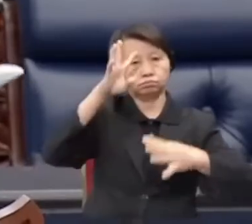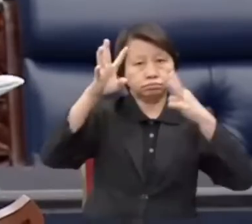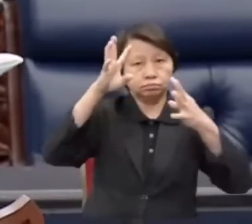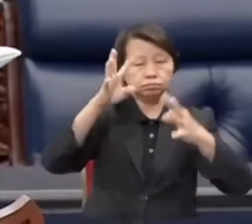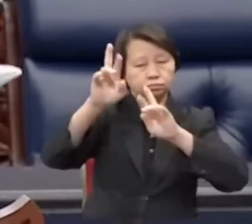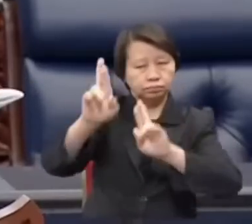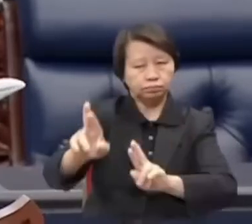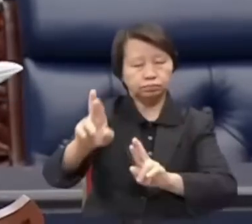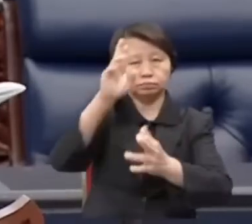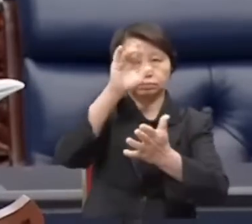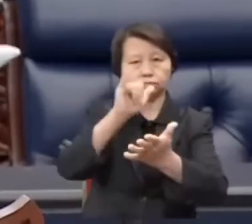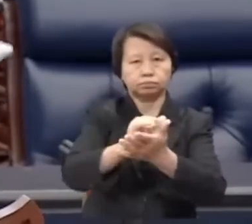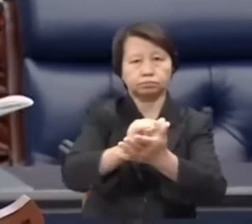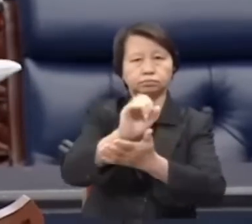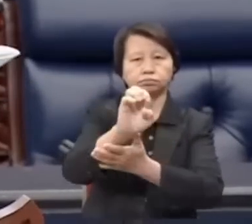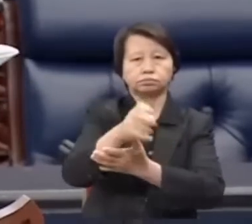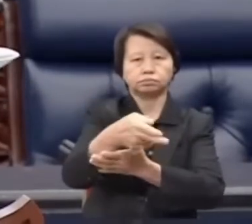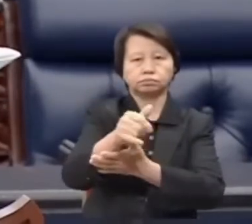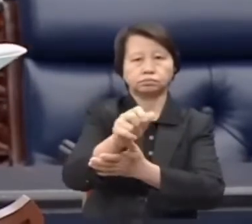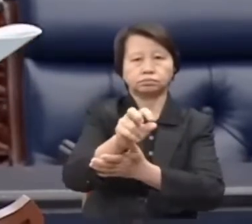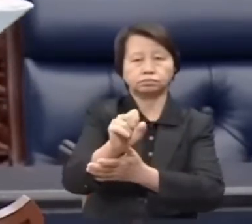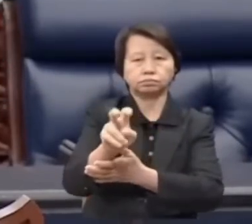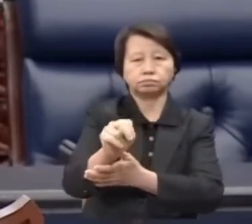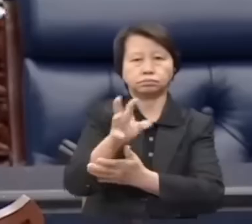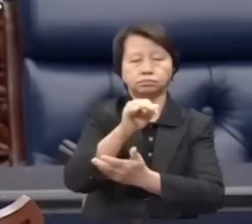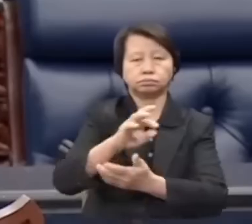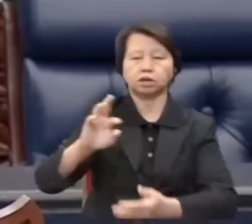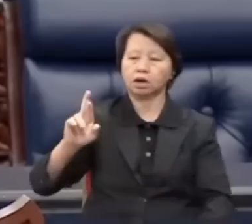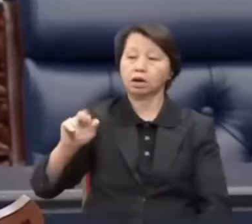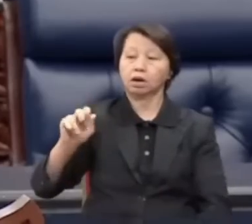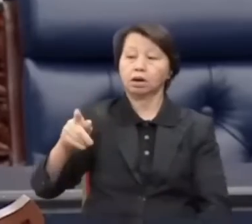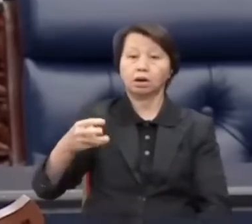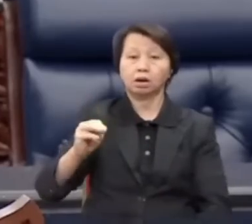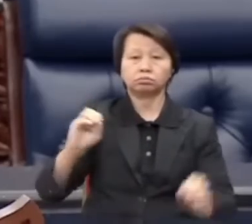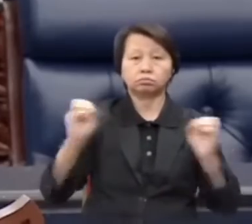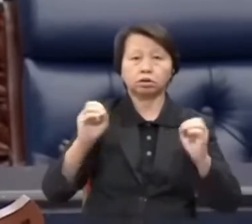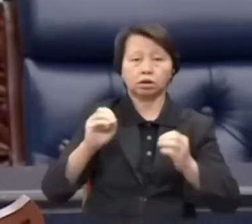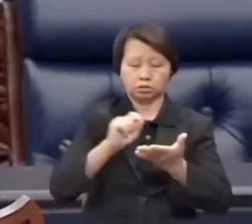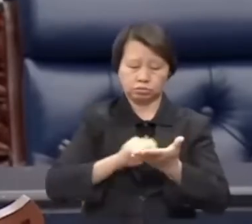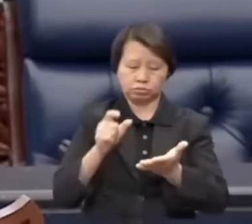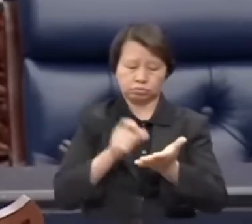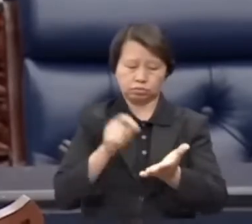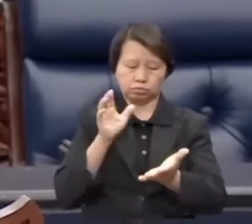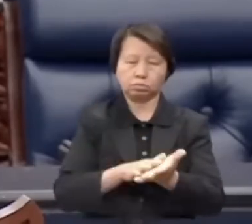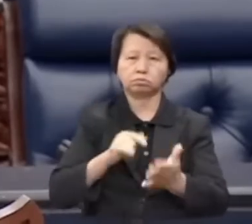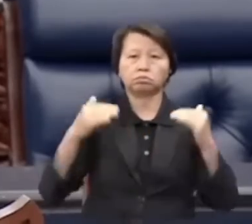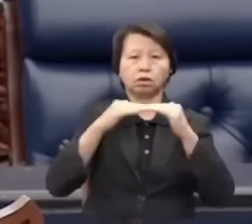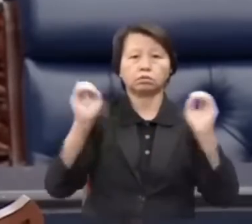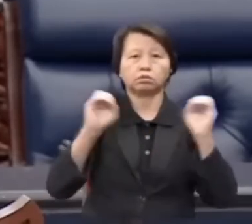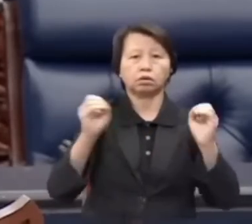cipta hormat keyakinan Ehsan dan rahmah tidak ditulis pun nilai keadilan sebagai trust